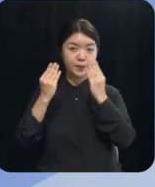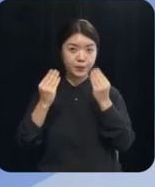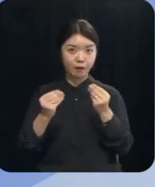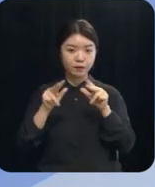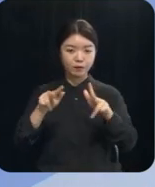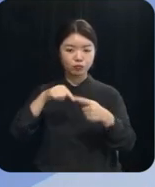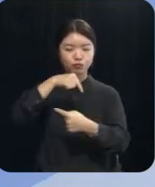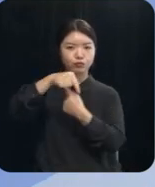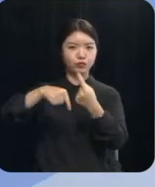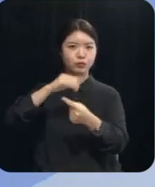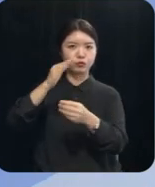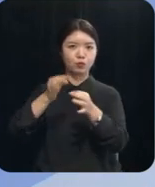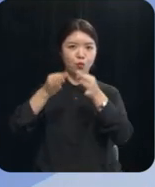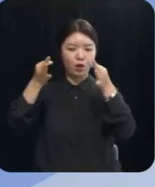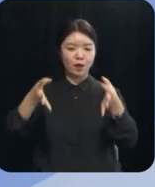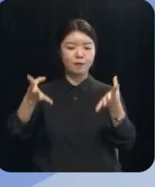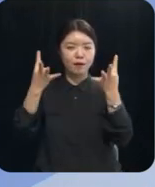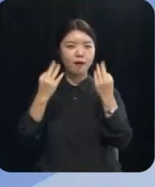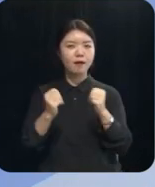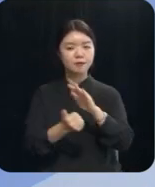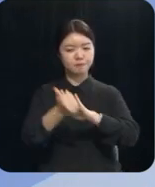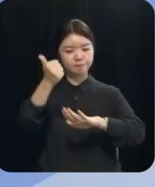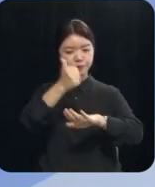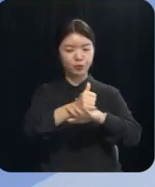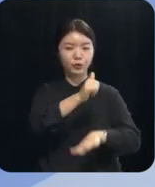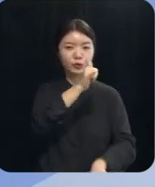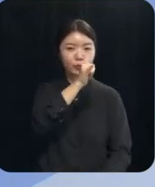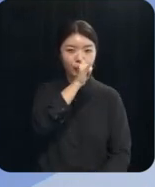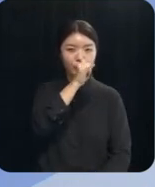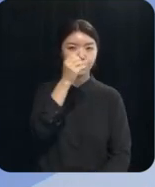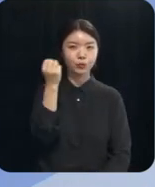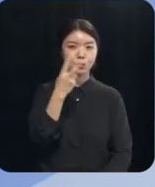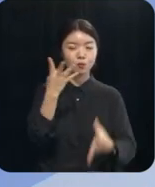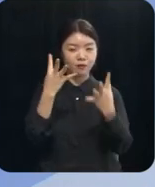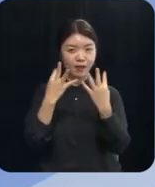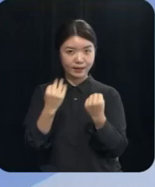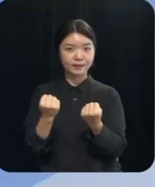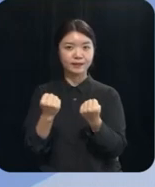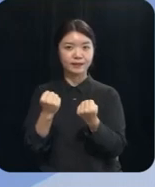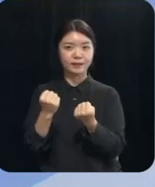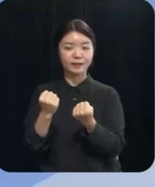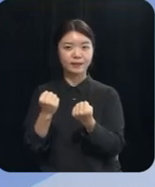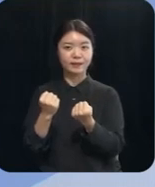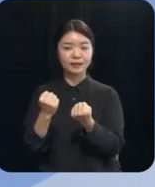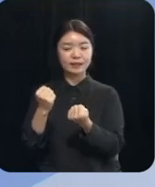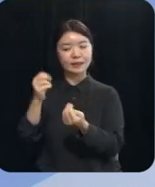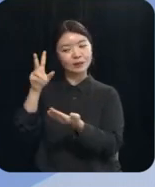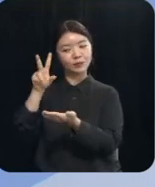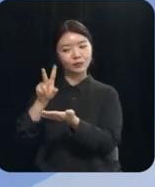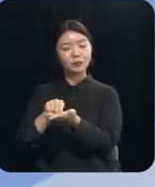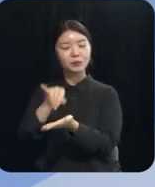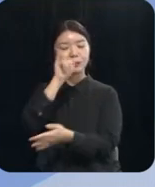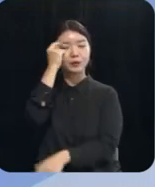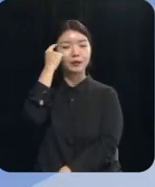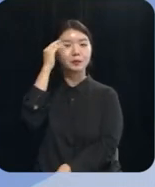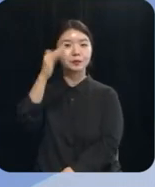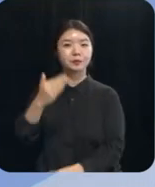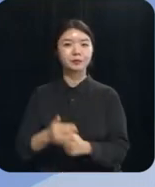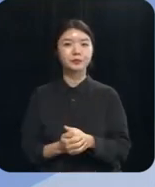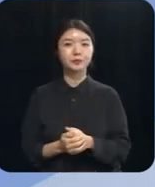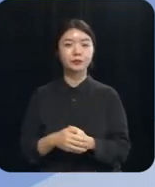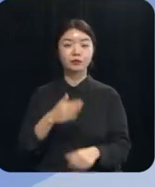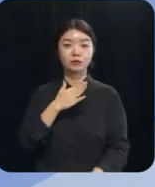지금까지 운행된 동안 많은 성과도 만들어내고 또 많은 이제 후과도 좀 만들어낸 거라고 생각이 되어집니다.